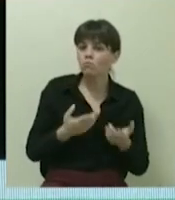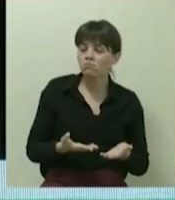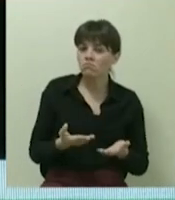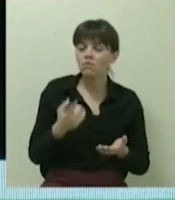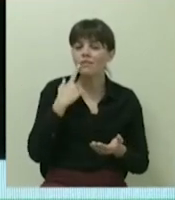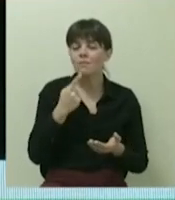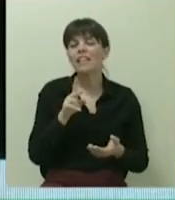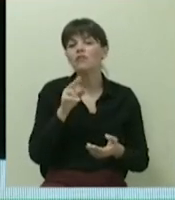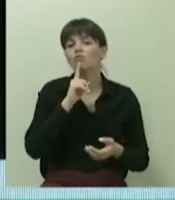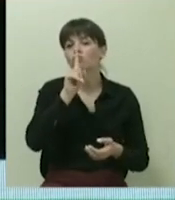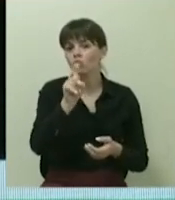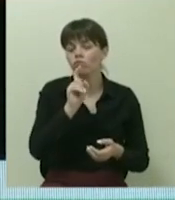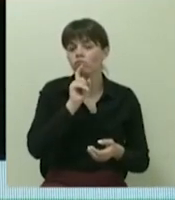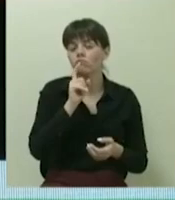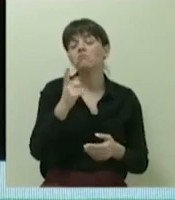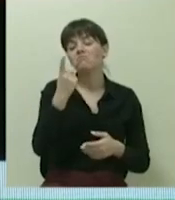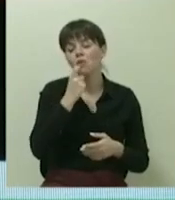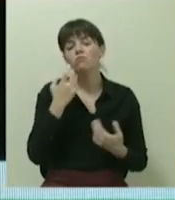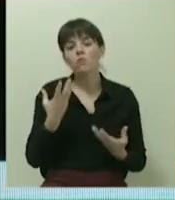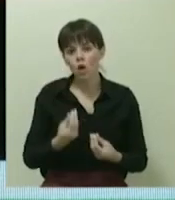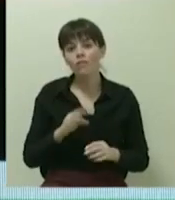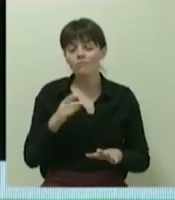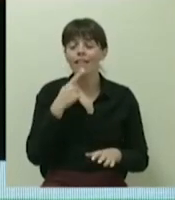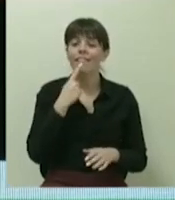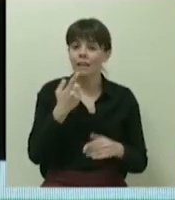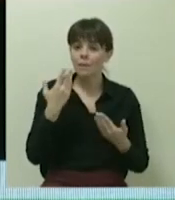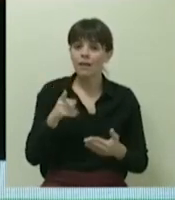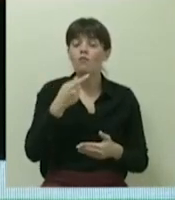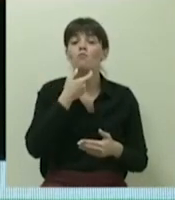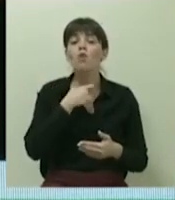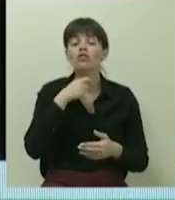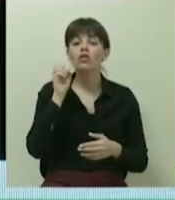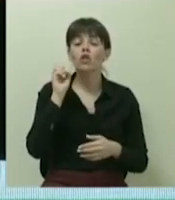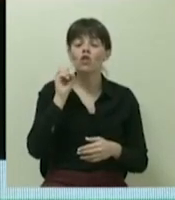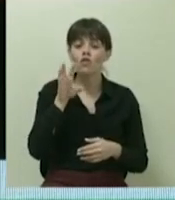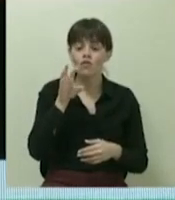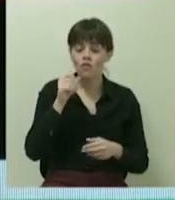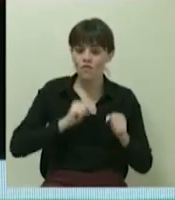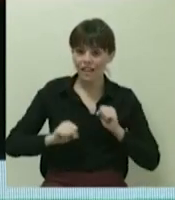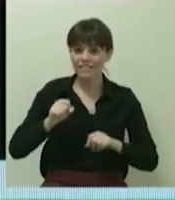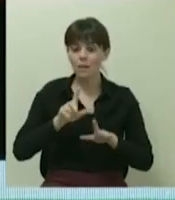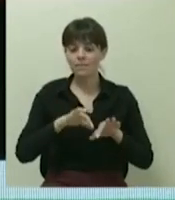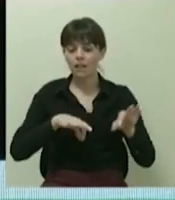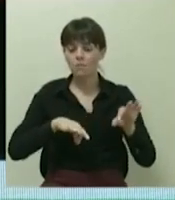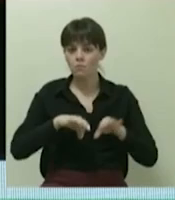sorulara muhatap oluyoruz. Dedim ya Boğaziçi Üniversitesi Bilgisayar Mühendisliği bölümü.